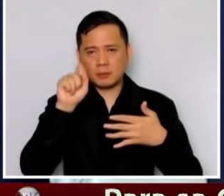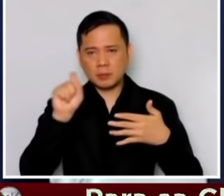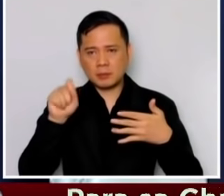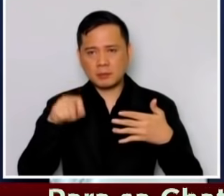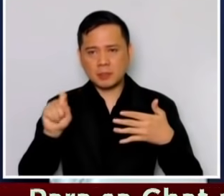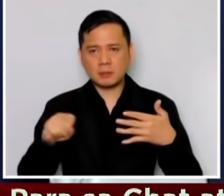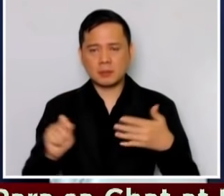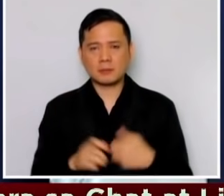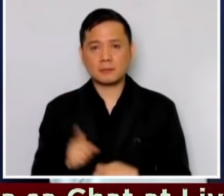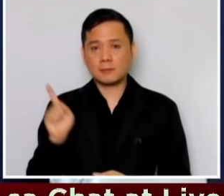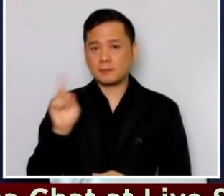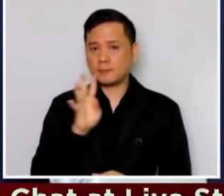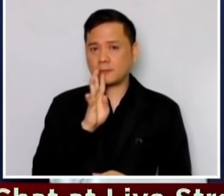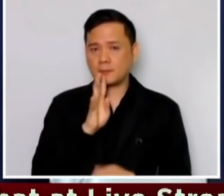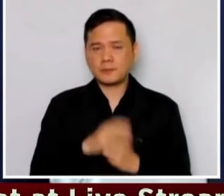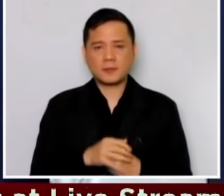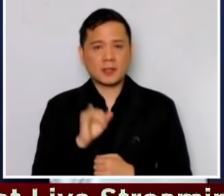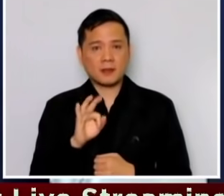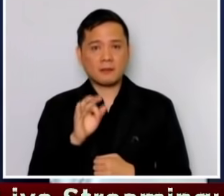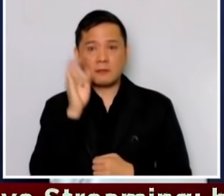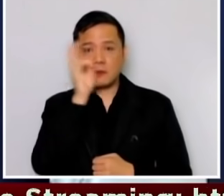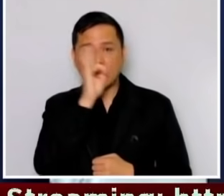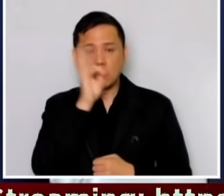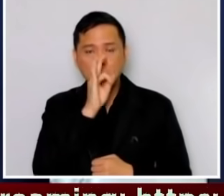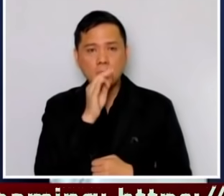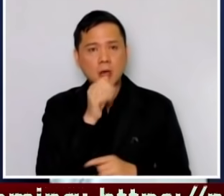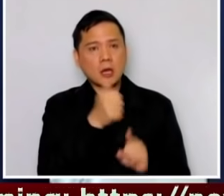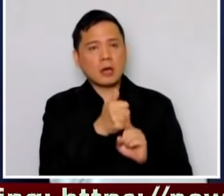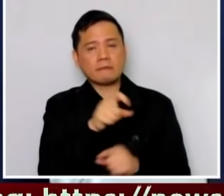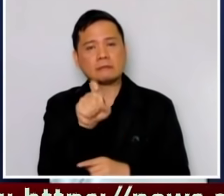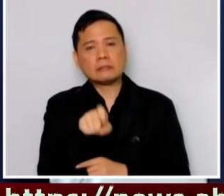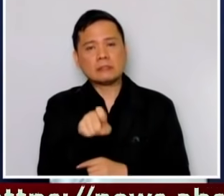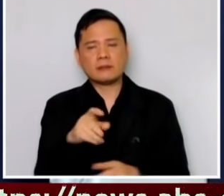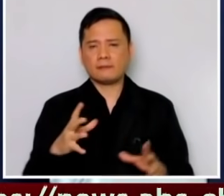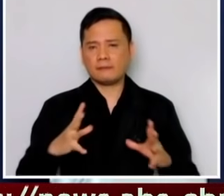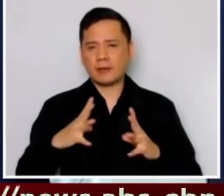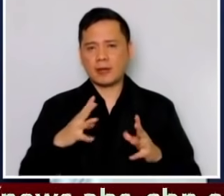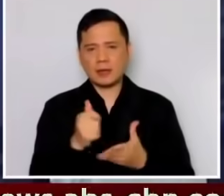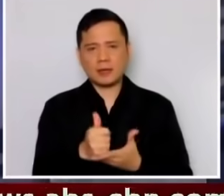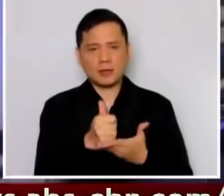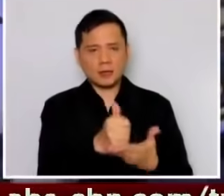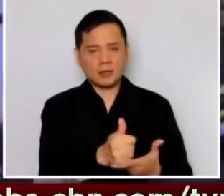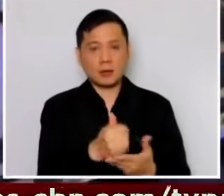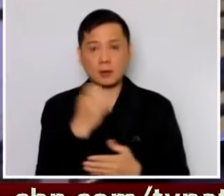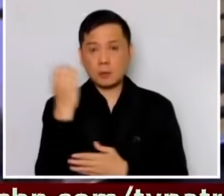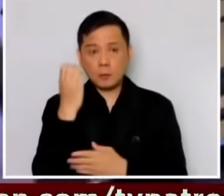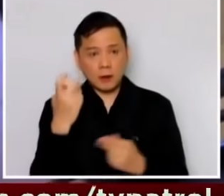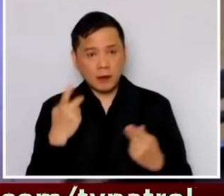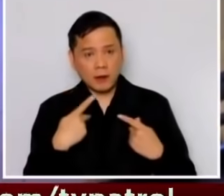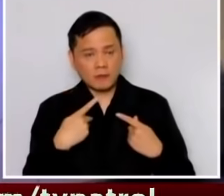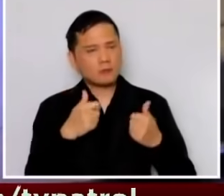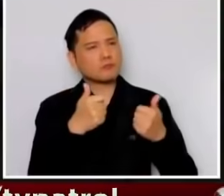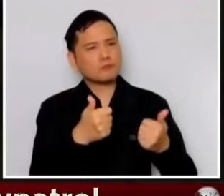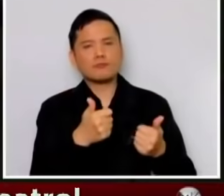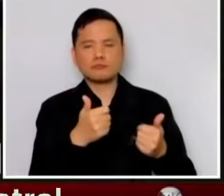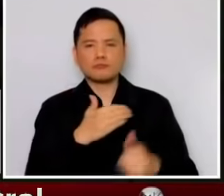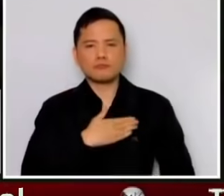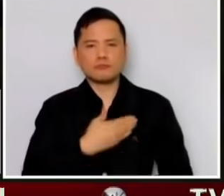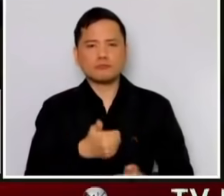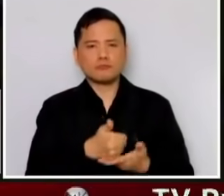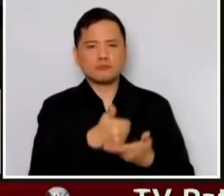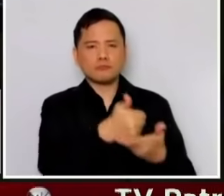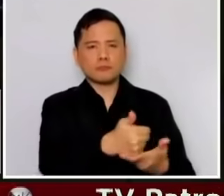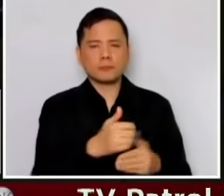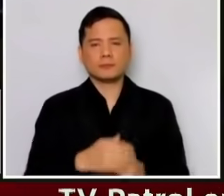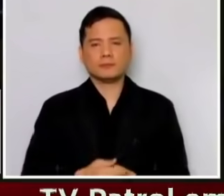who is in distress. We will not refuse to help anyone who is in an emergency situation. Bukod sa Europe, naghahanap na rin ang